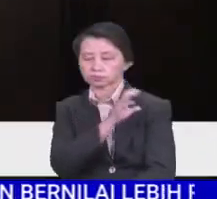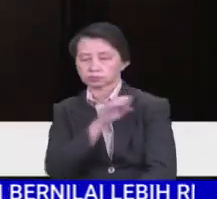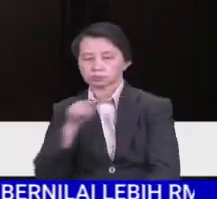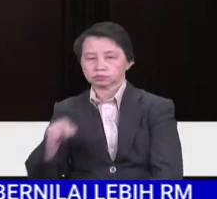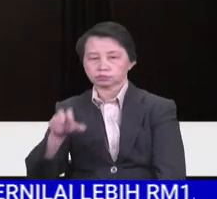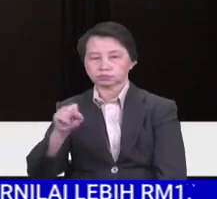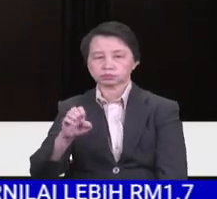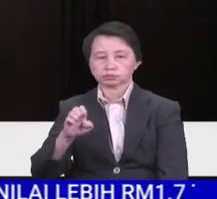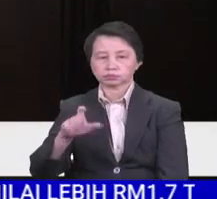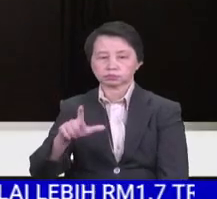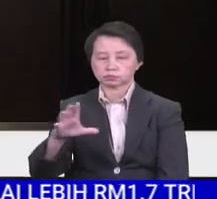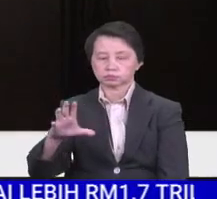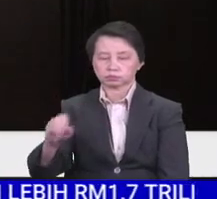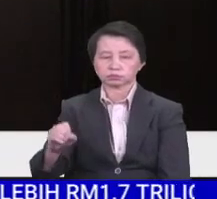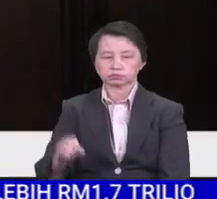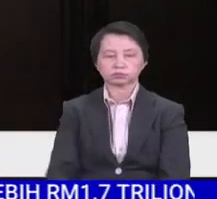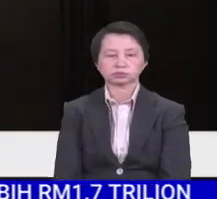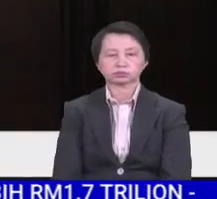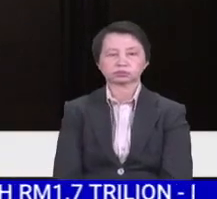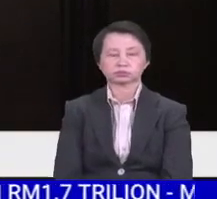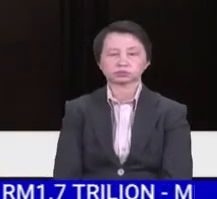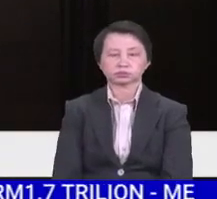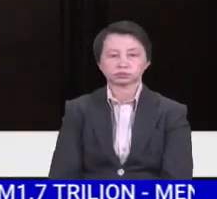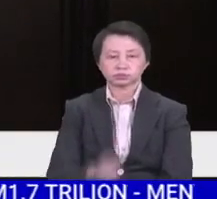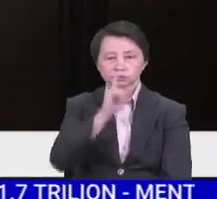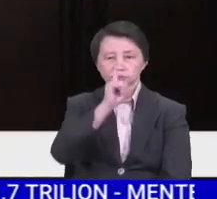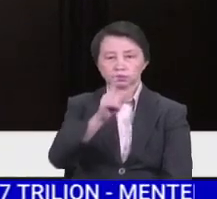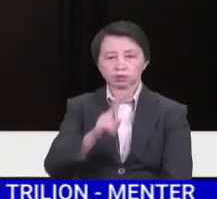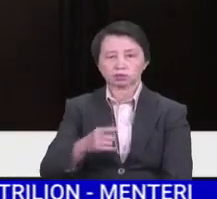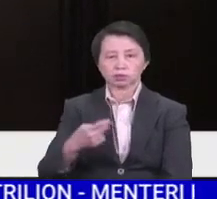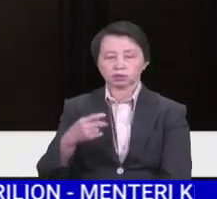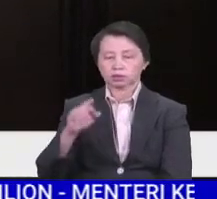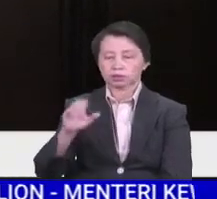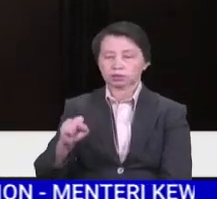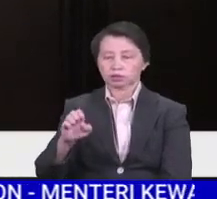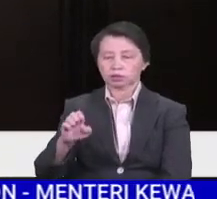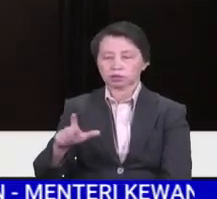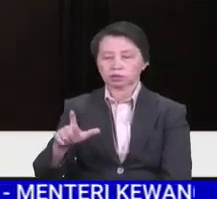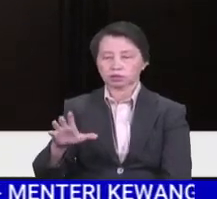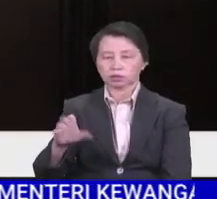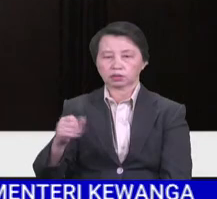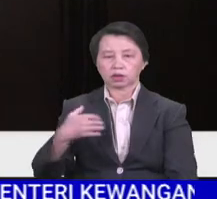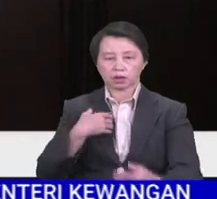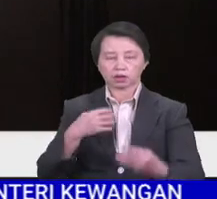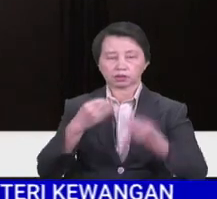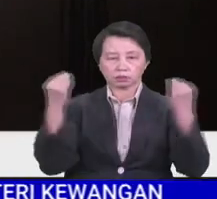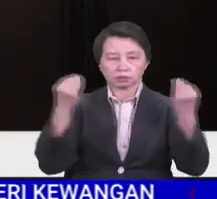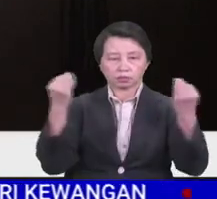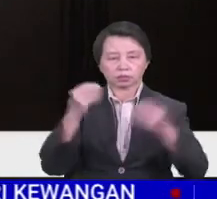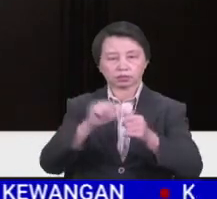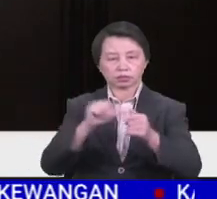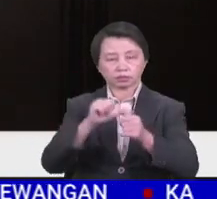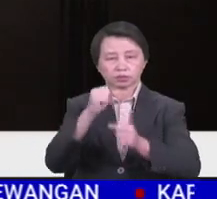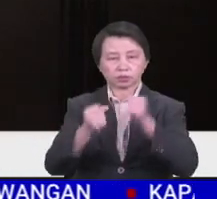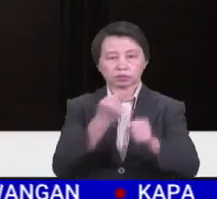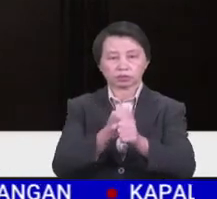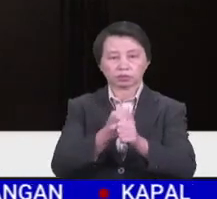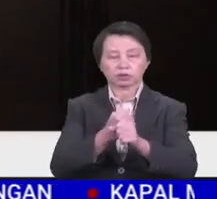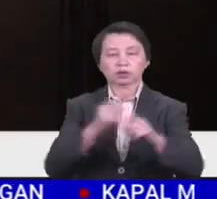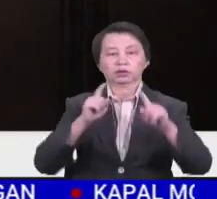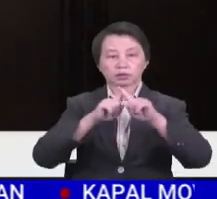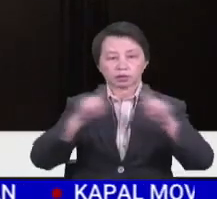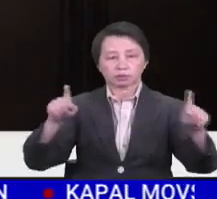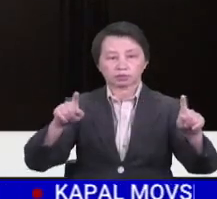balang sebenarnya pihak setko menganjurkan ini setiap tahun akan tetapi dalam